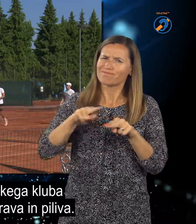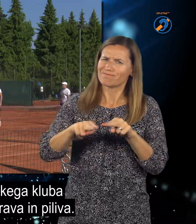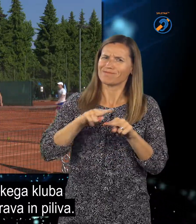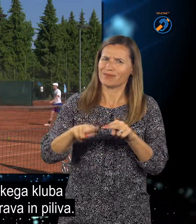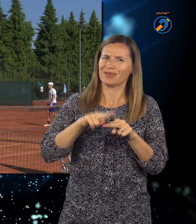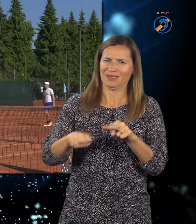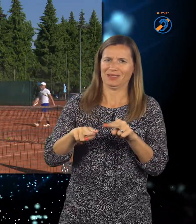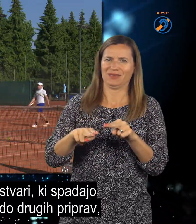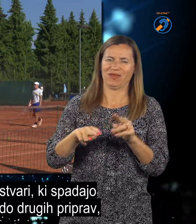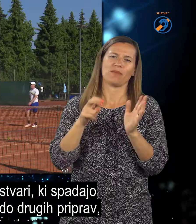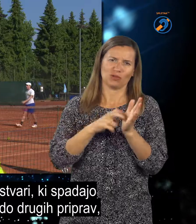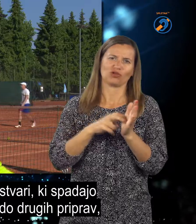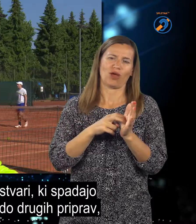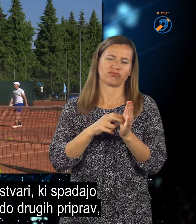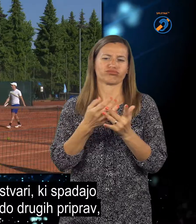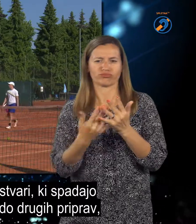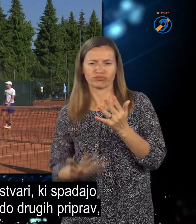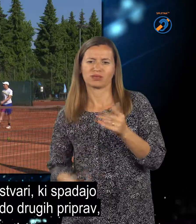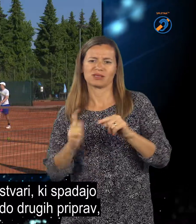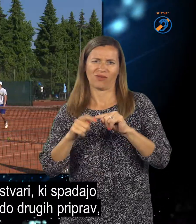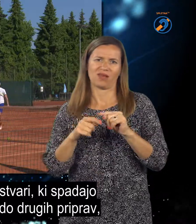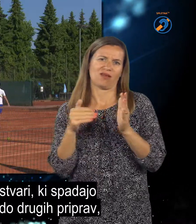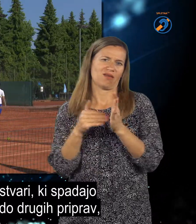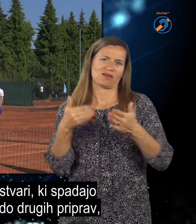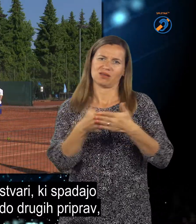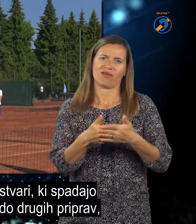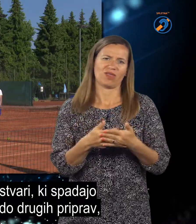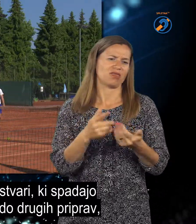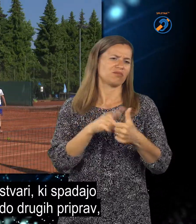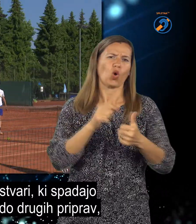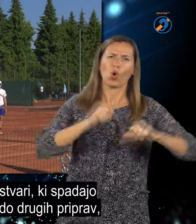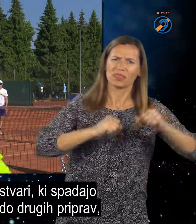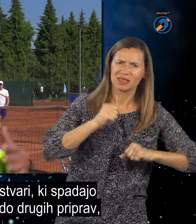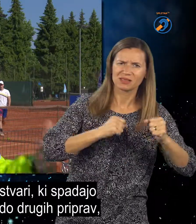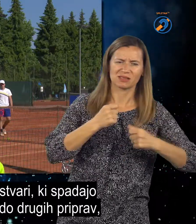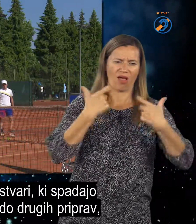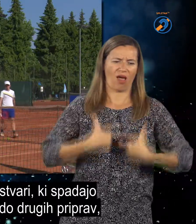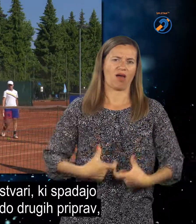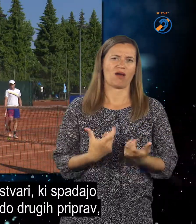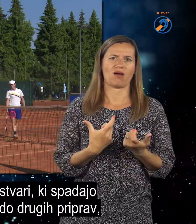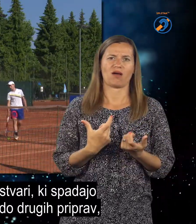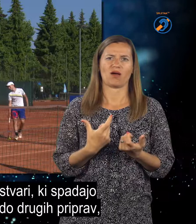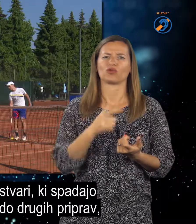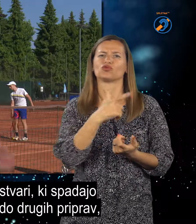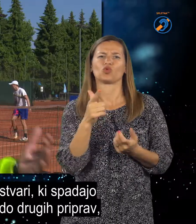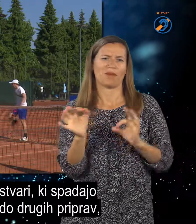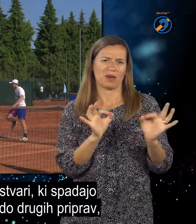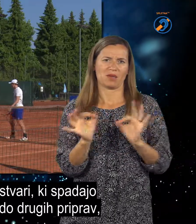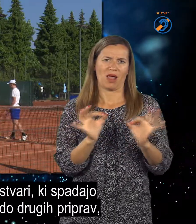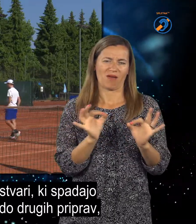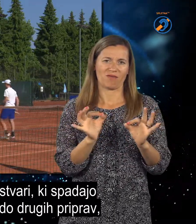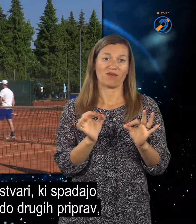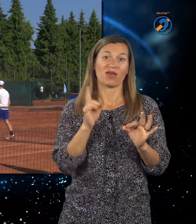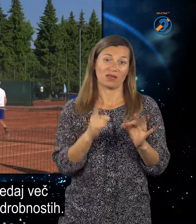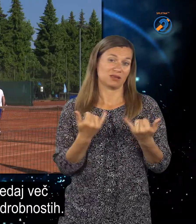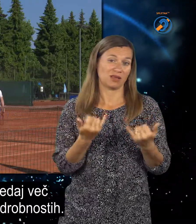piliva po domače, in vse ostale stvari, ki pač spadajo zraven. Od kondicije do drugih